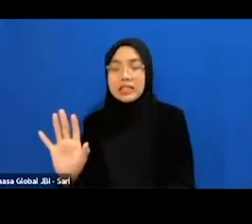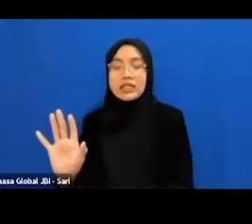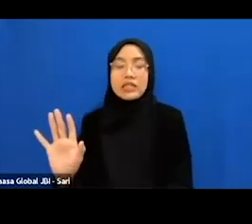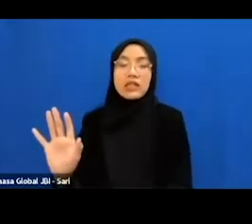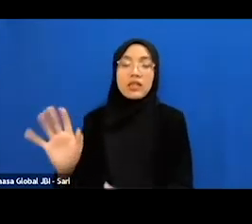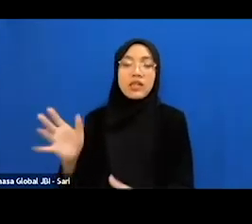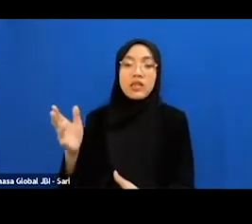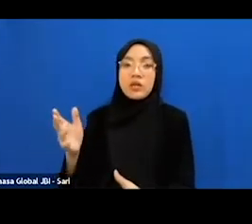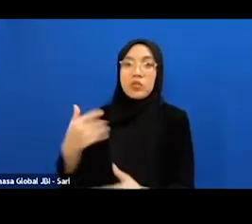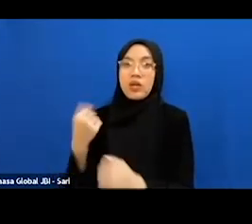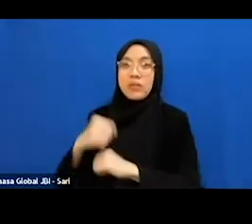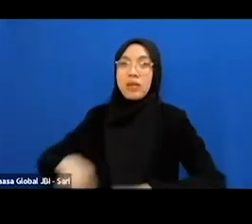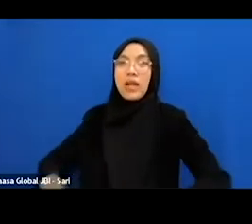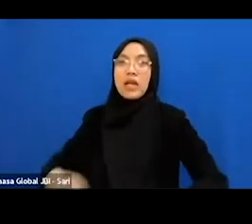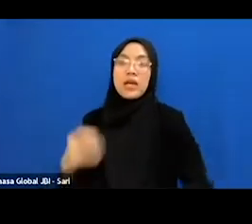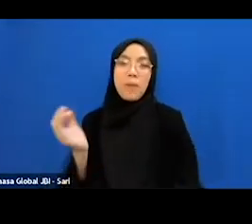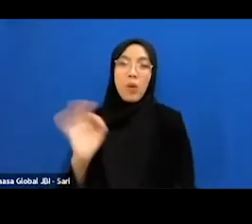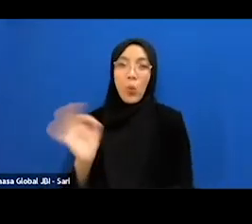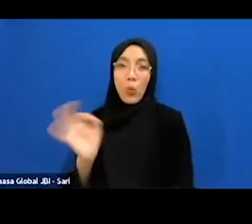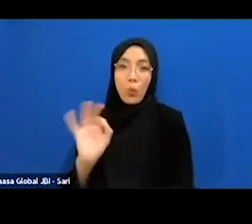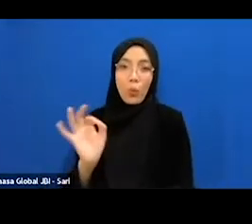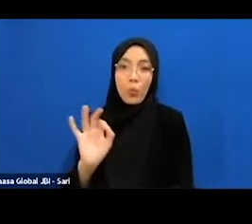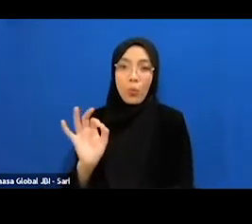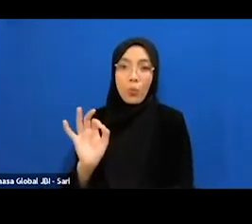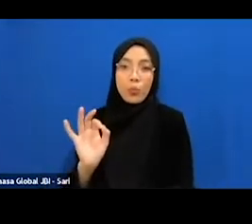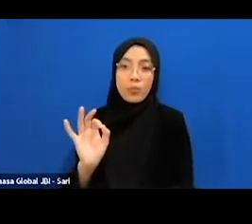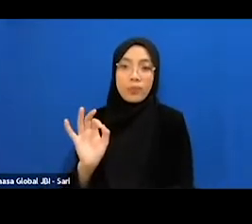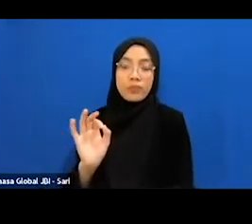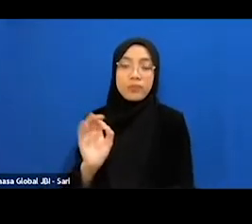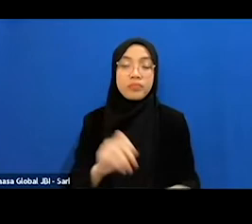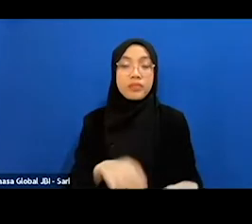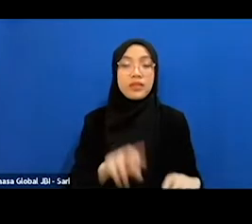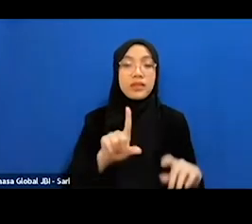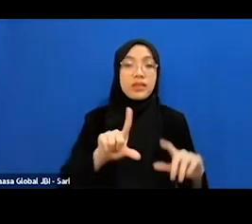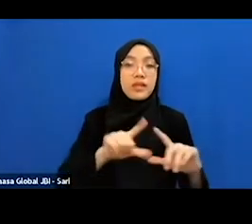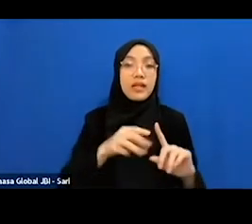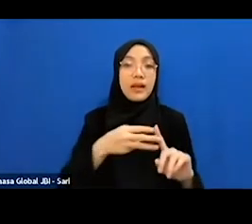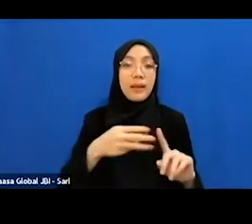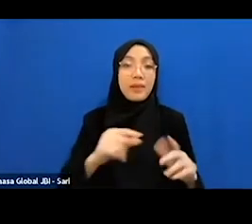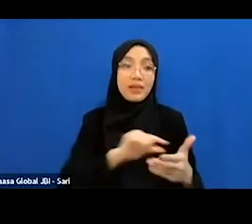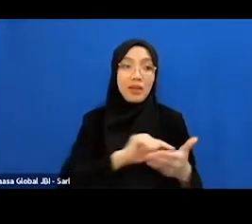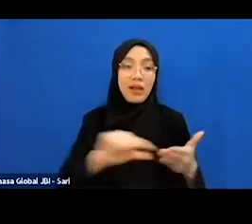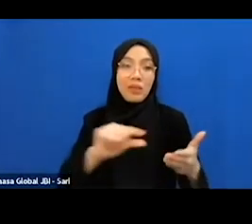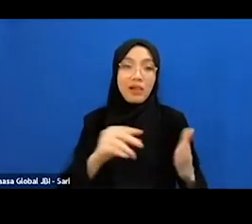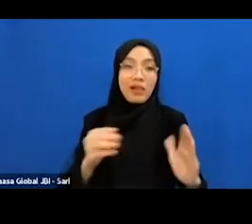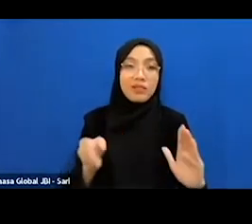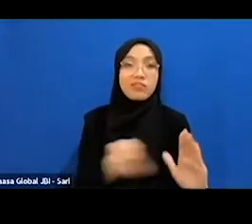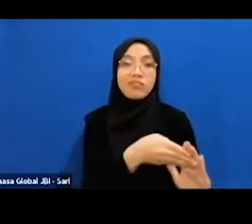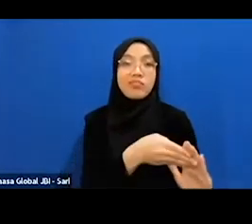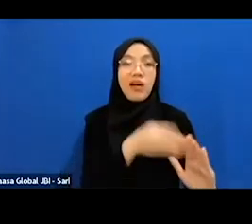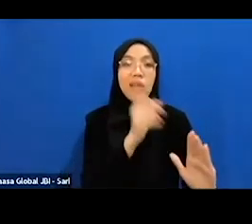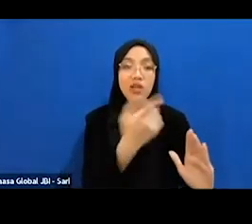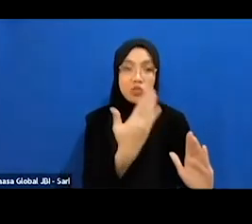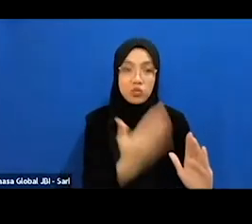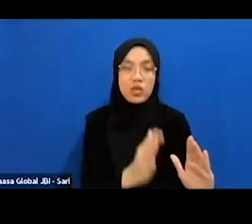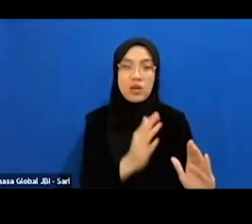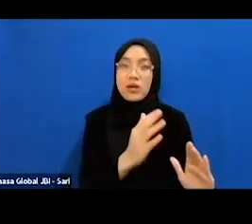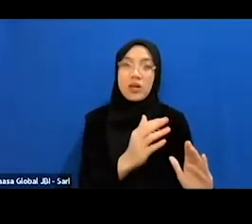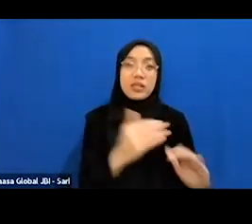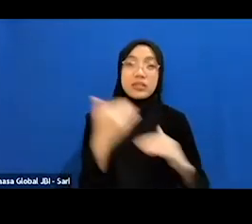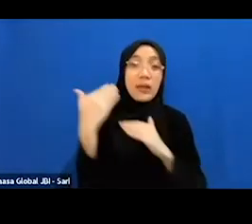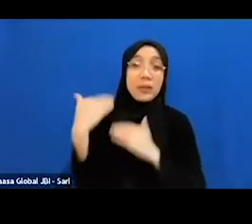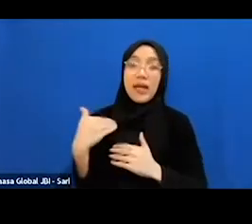belum berani Nah untuk yang lebarnya saja sudah ada itupun belum ada begitu